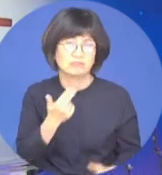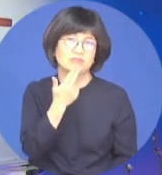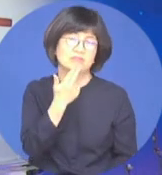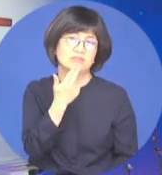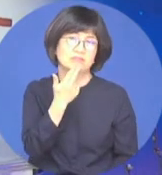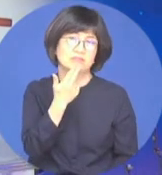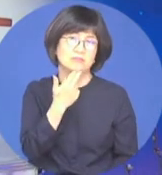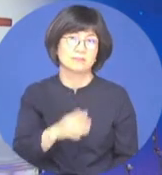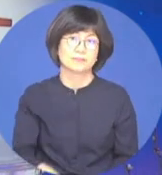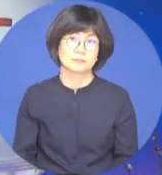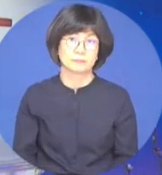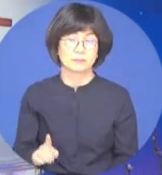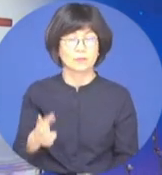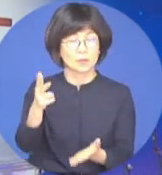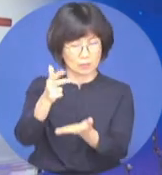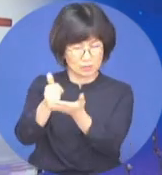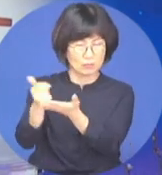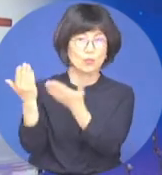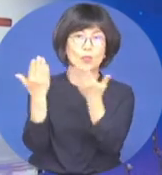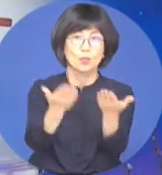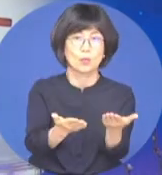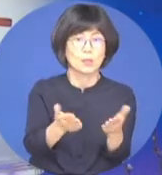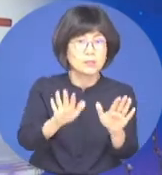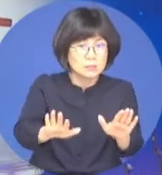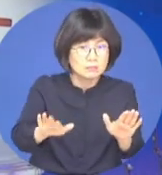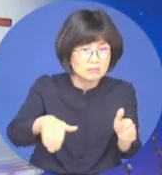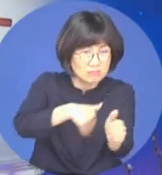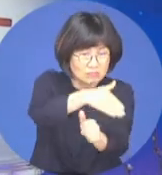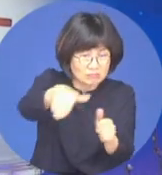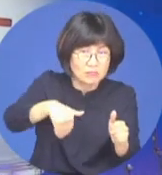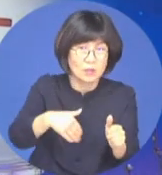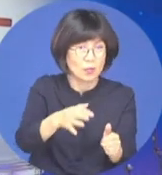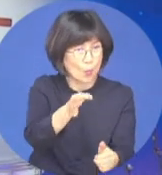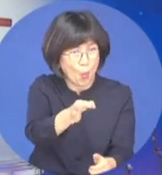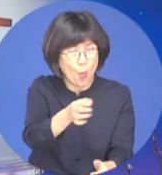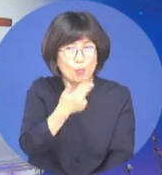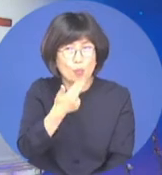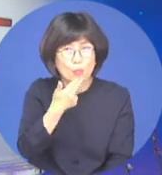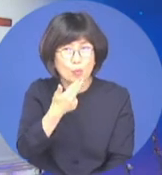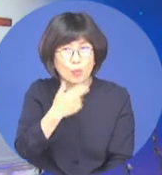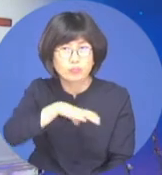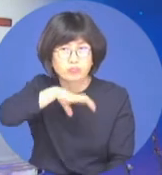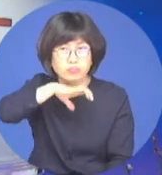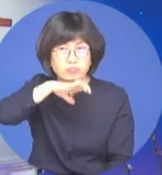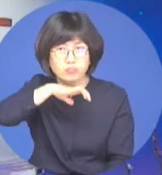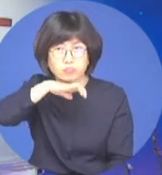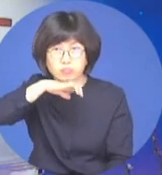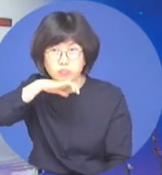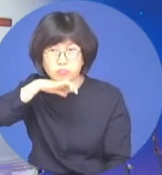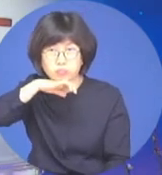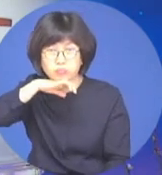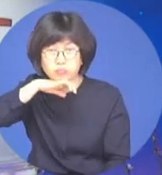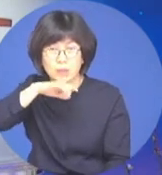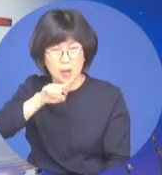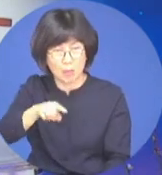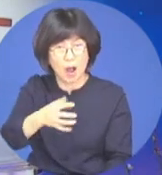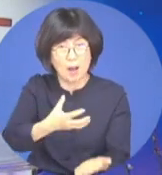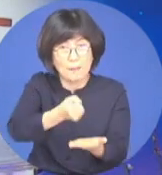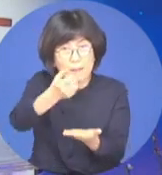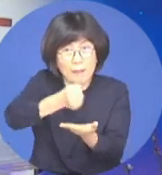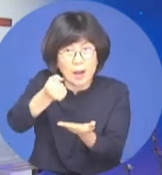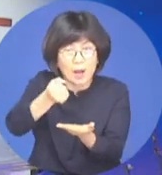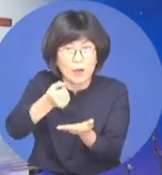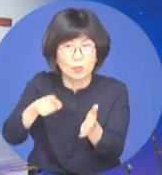겁니다. 지금까지 너희가 모든 것이 없다고 불평하지 않았느냐? 모든 것을 얻기 위해서 나를 버리지